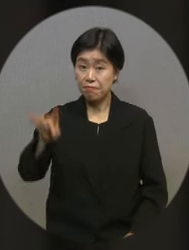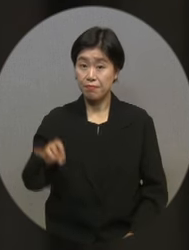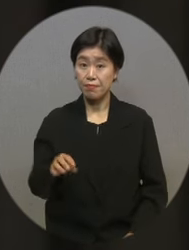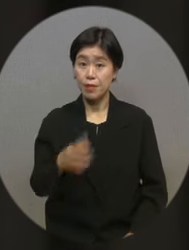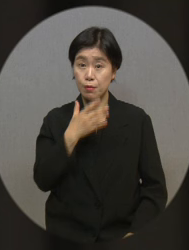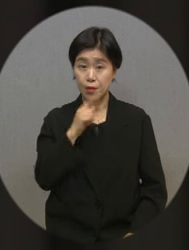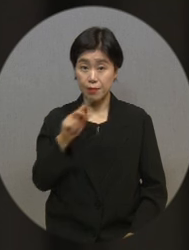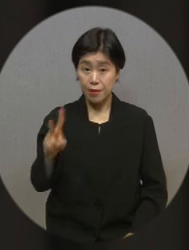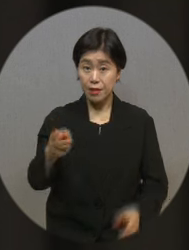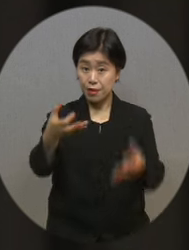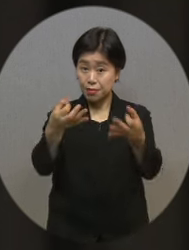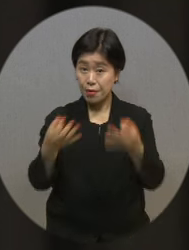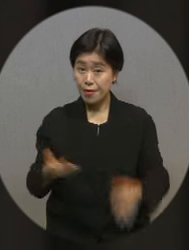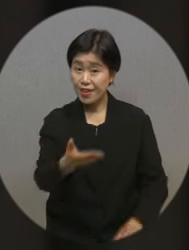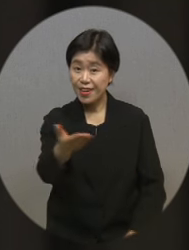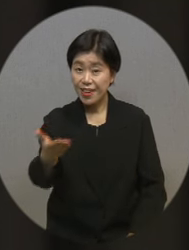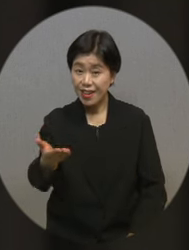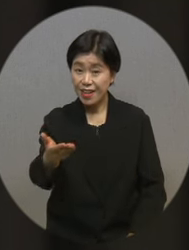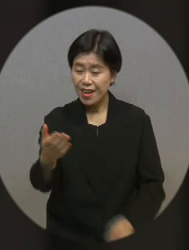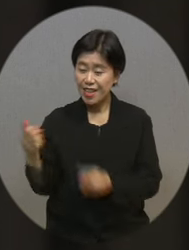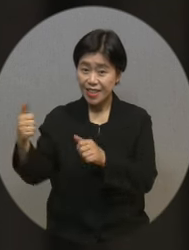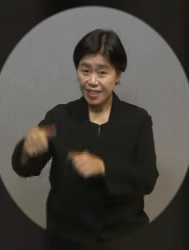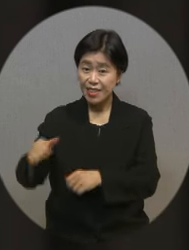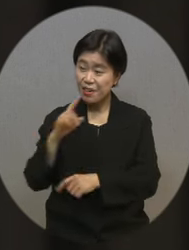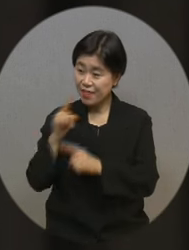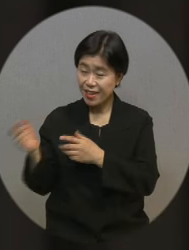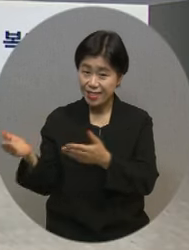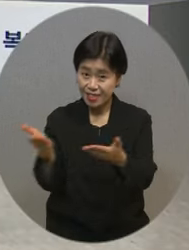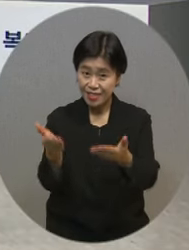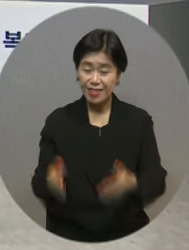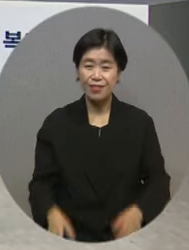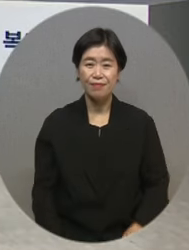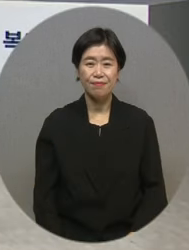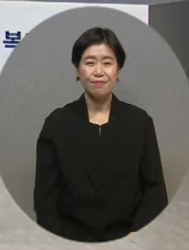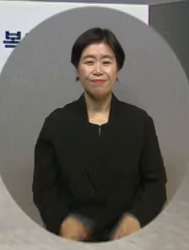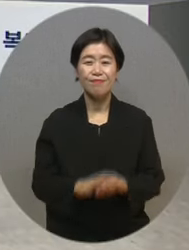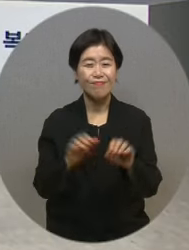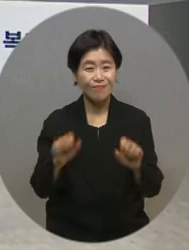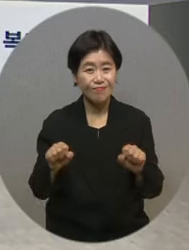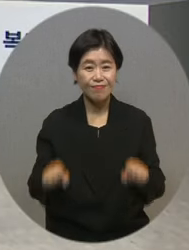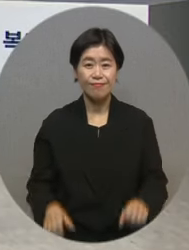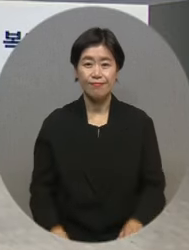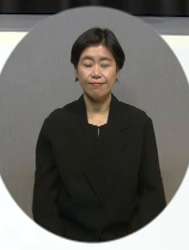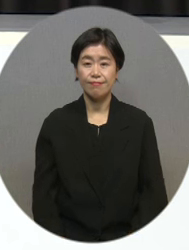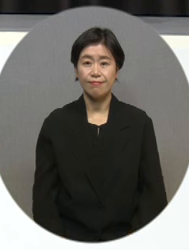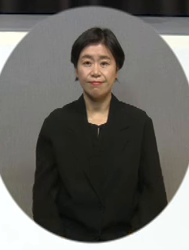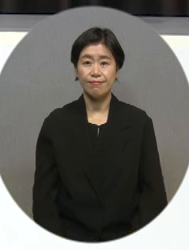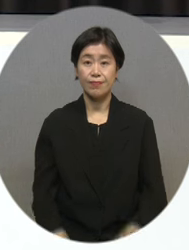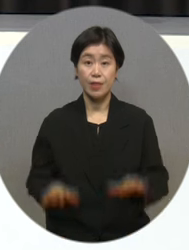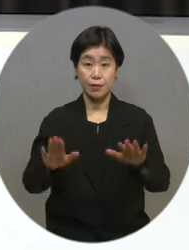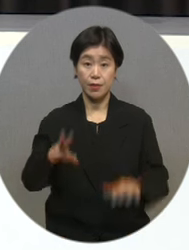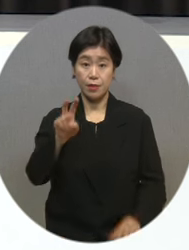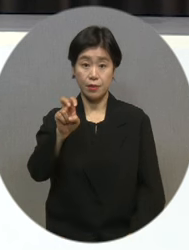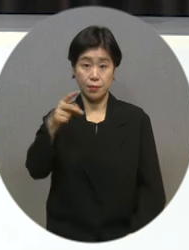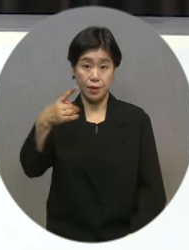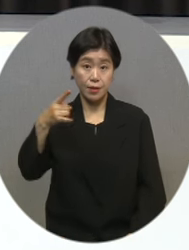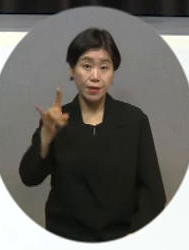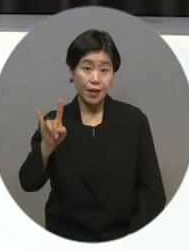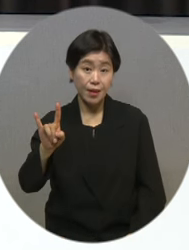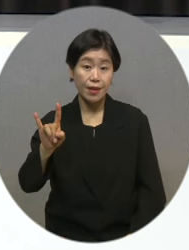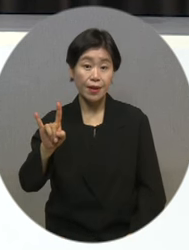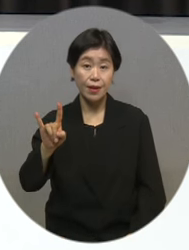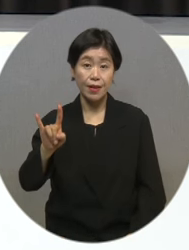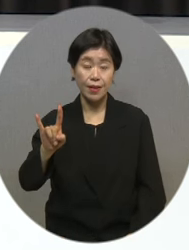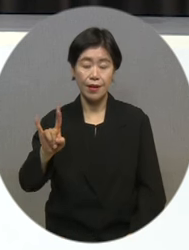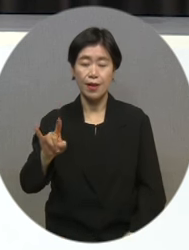복지TV 신문고 시청자들께 인사 한 말씀 부탁드리겠습니다. 네, 안녕하세요. 이번 22대